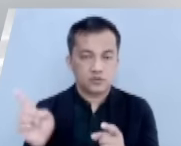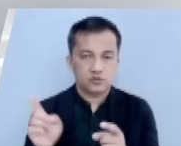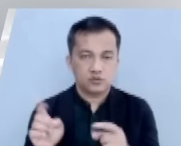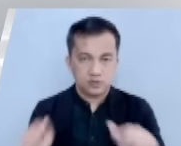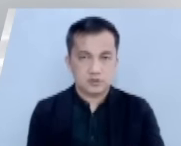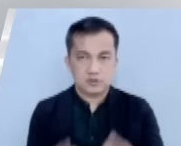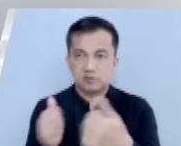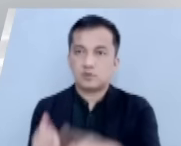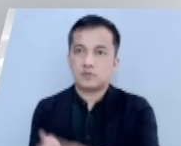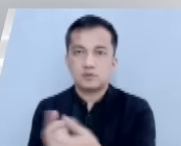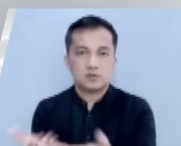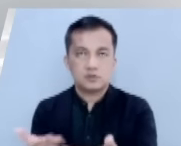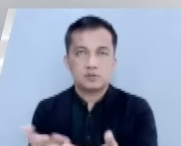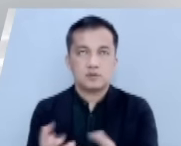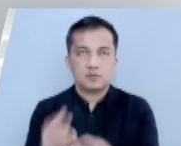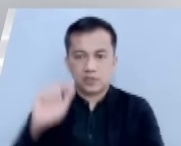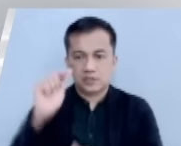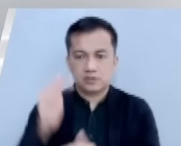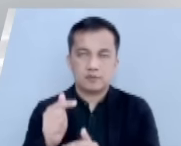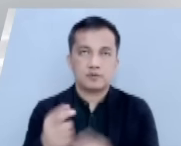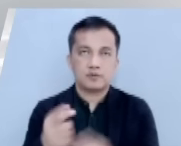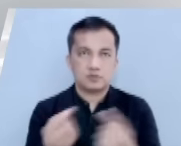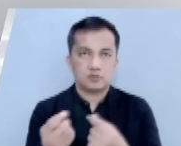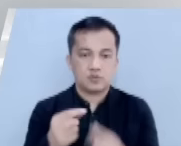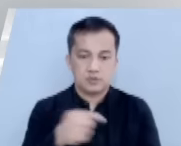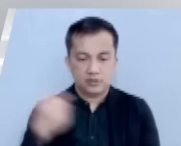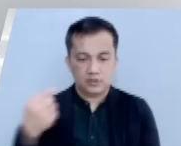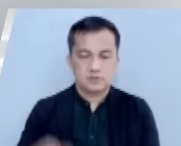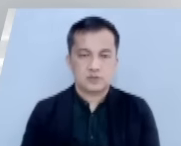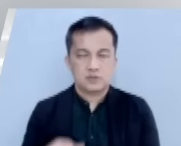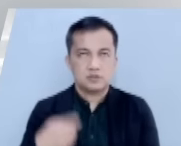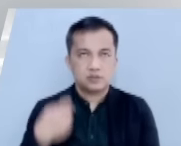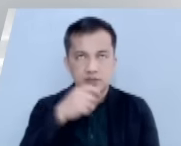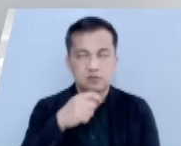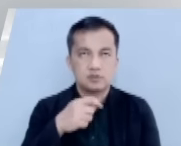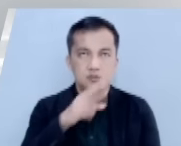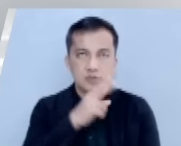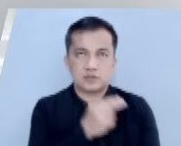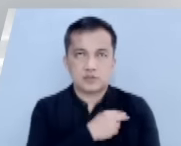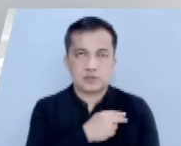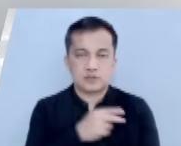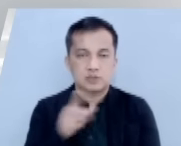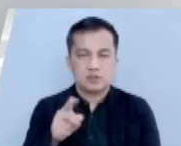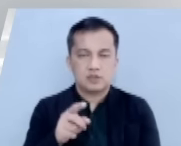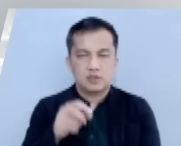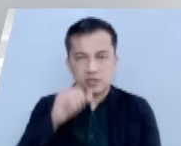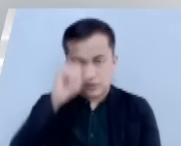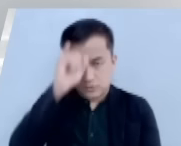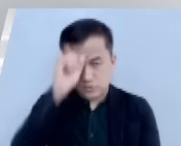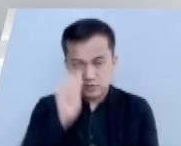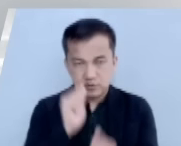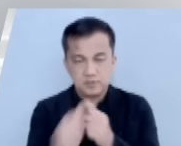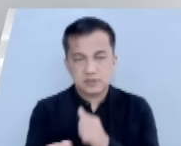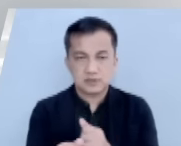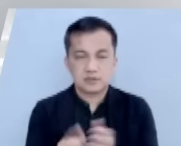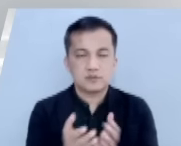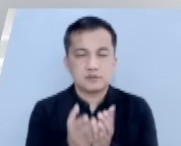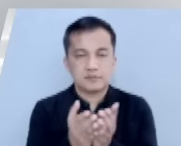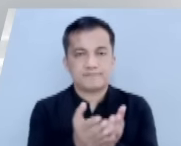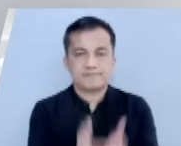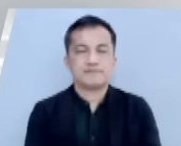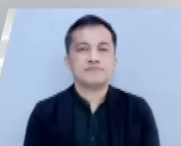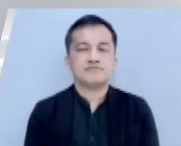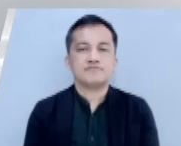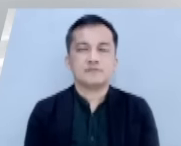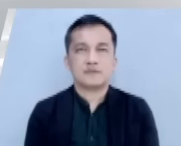mga paglilimita na ginagawa ng China, Taiwan at Vietnam sa Innocent Passage o malayang paglalayag sa lugar, gaya ng